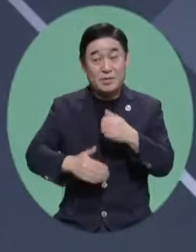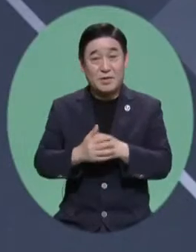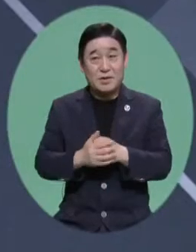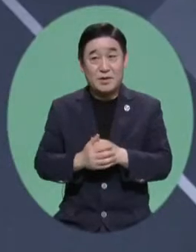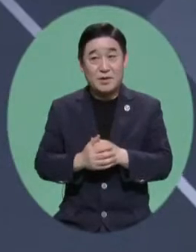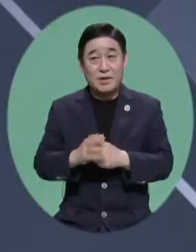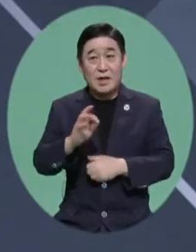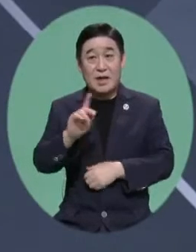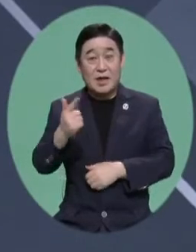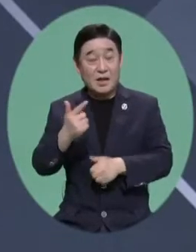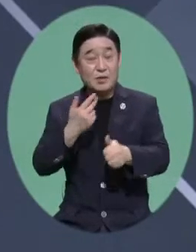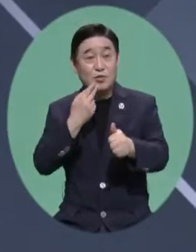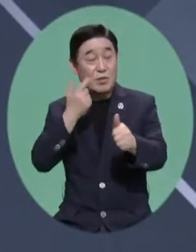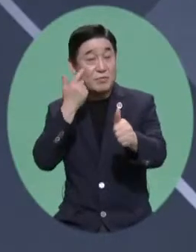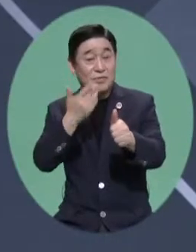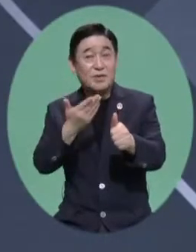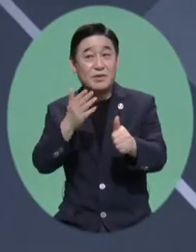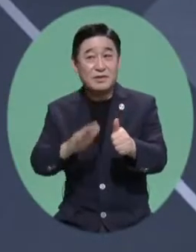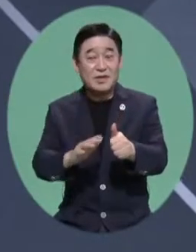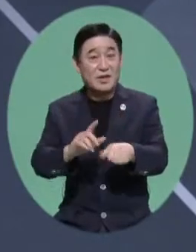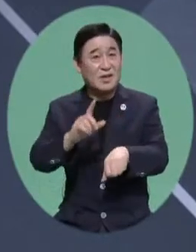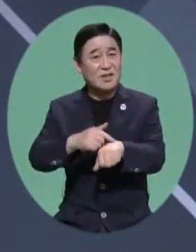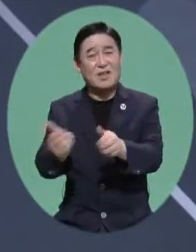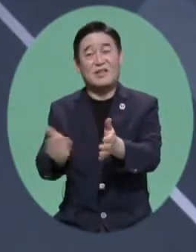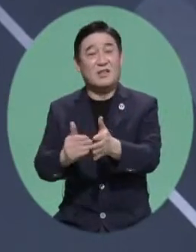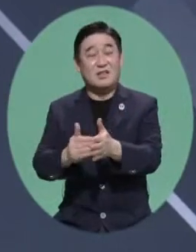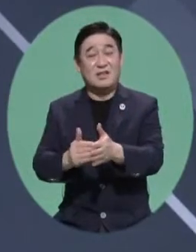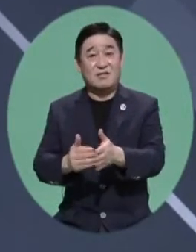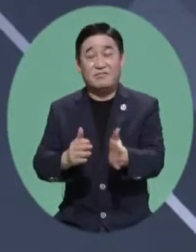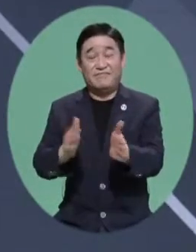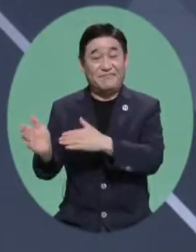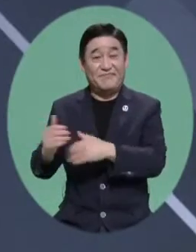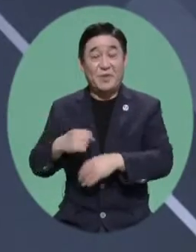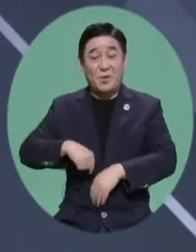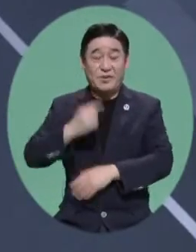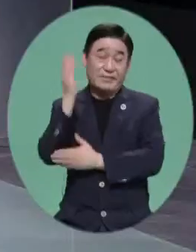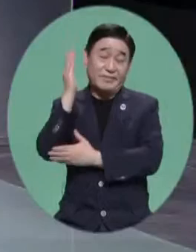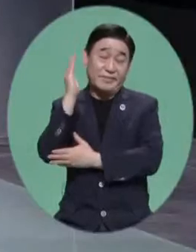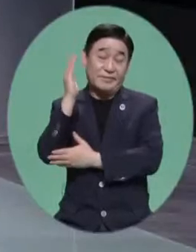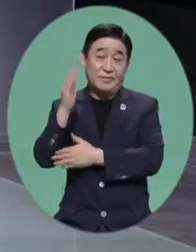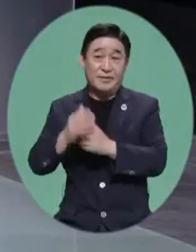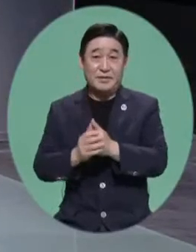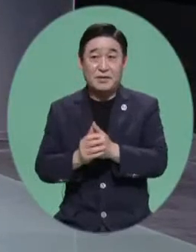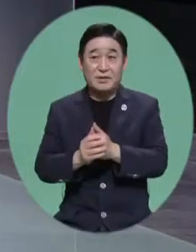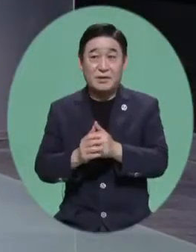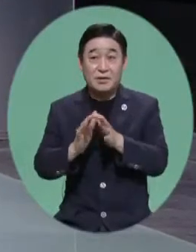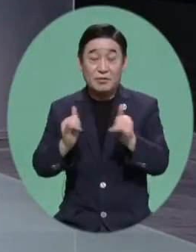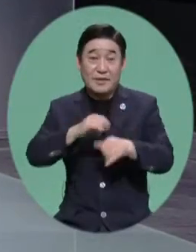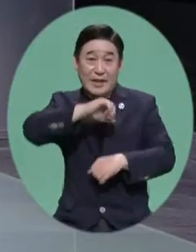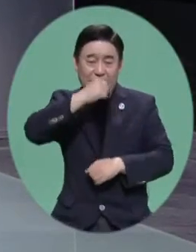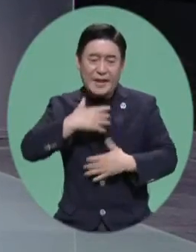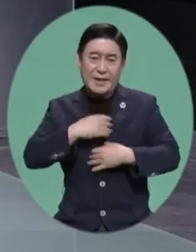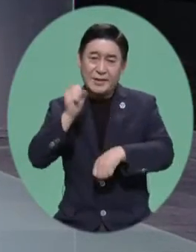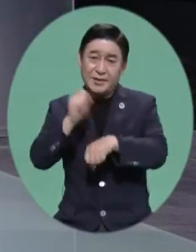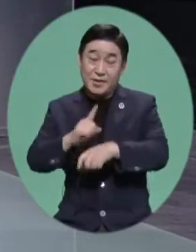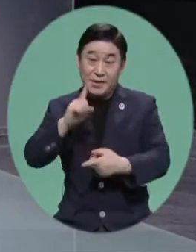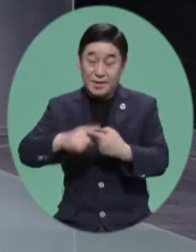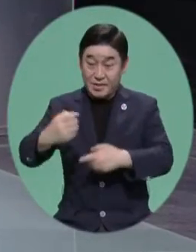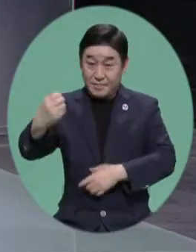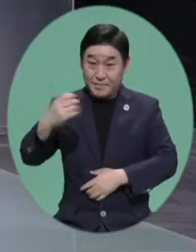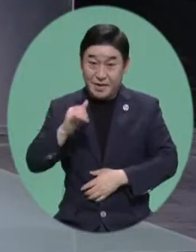안보 님한테 여쭤 보려고 했는데 그 말씀 드릴게요 국민연금 재정 안정성을 만 강조 하셨어요 어